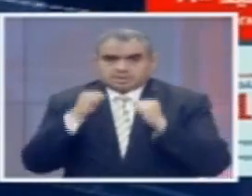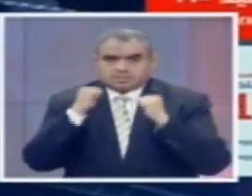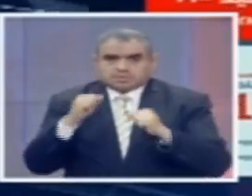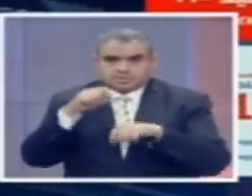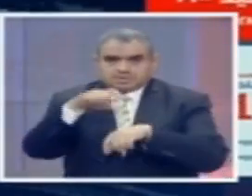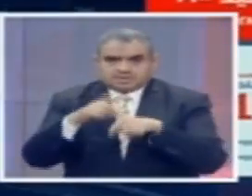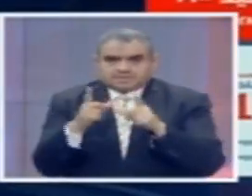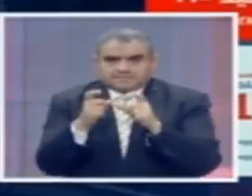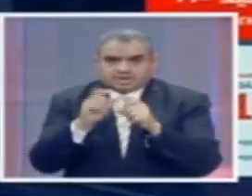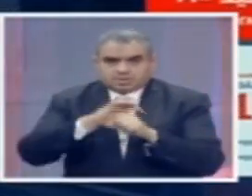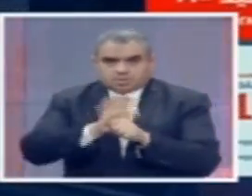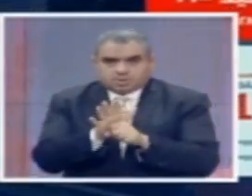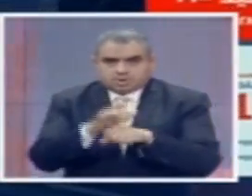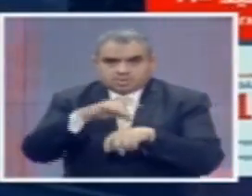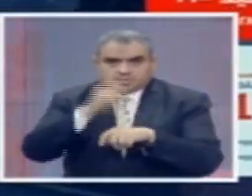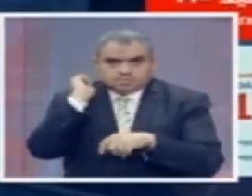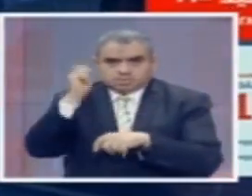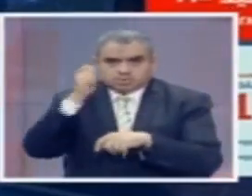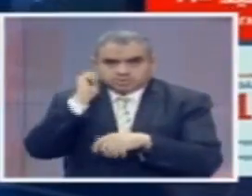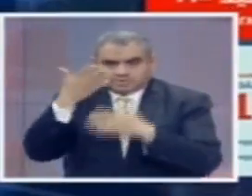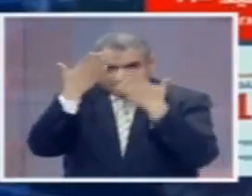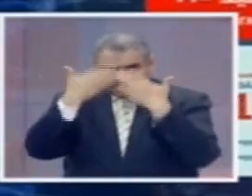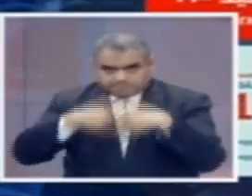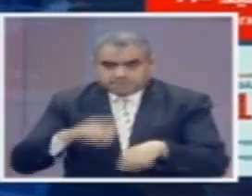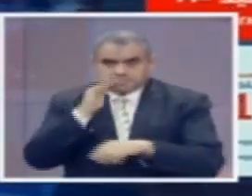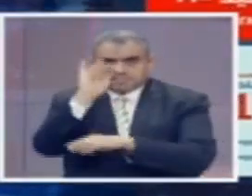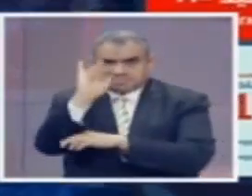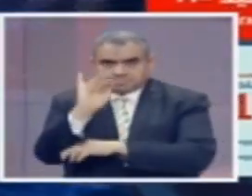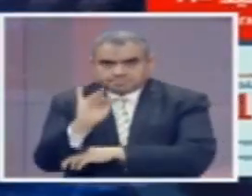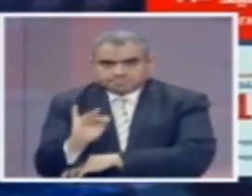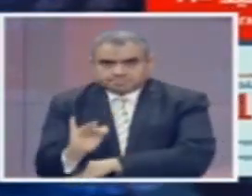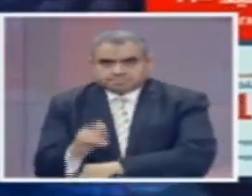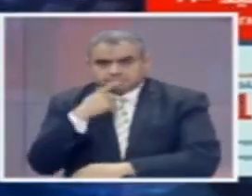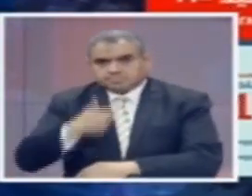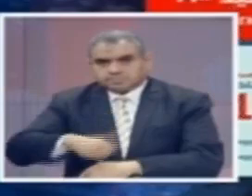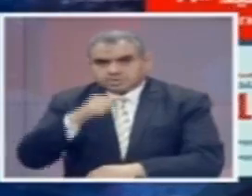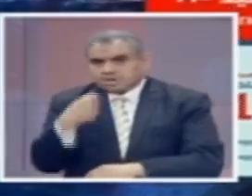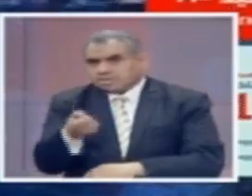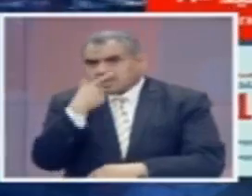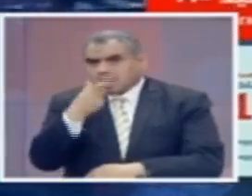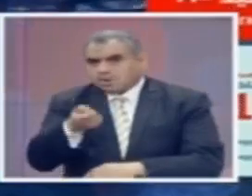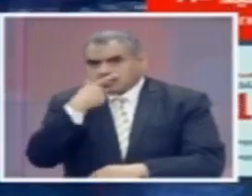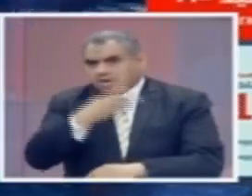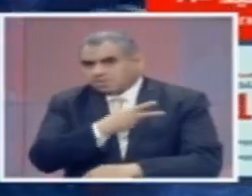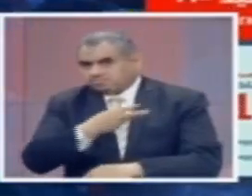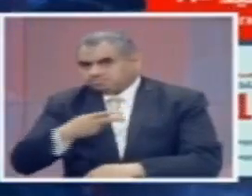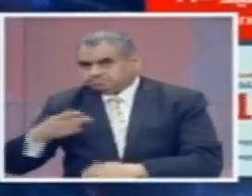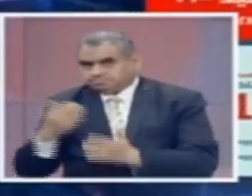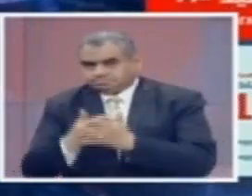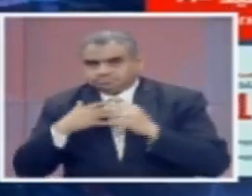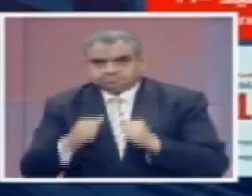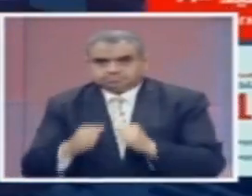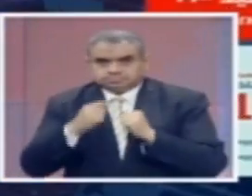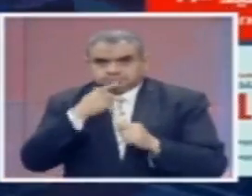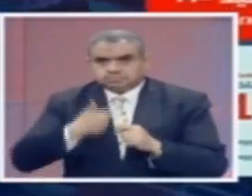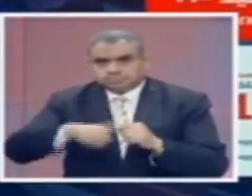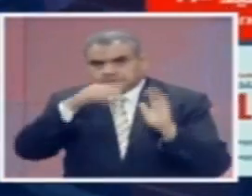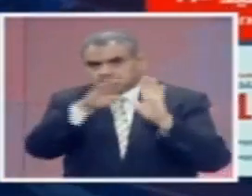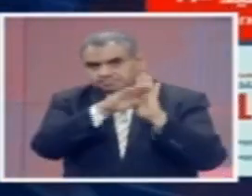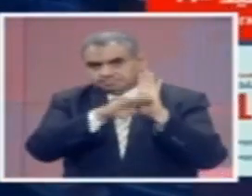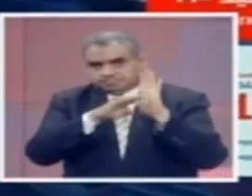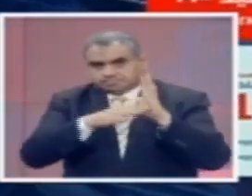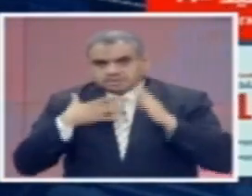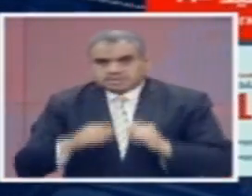477 متعافيا من فيروس كورونا من المستشفيات، وذلك بعد تلقيهم للرعاية الطبية اللازمة وتمام شفائهم وفقا